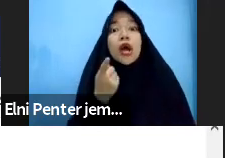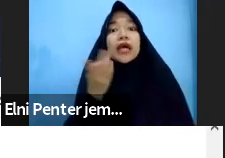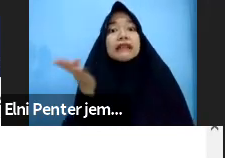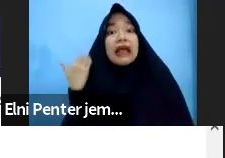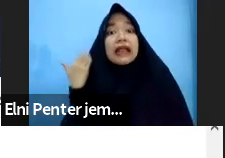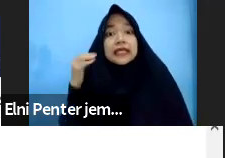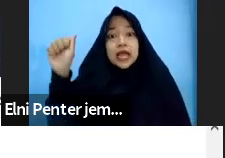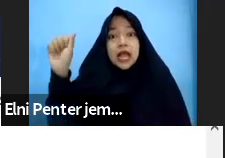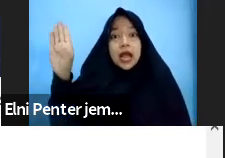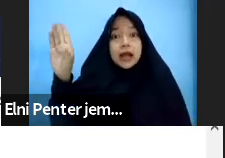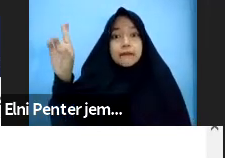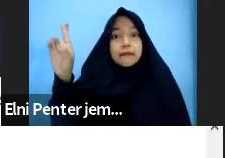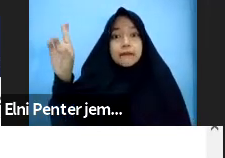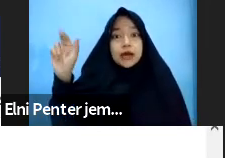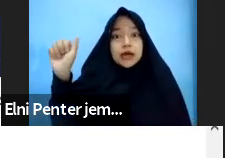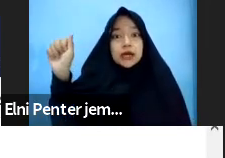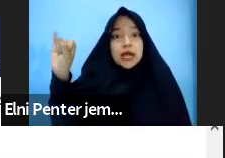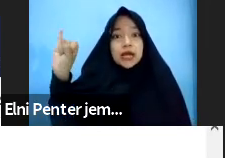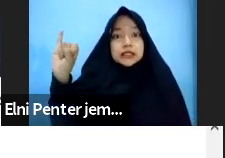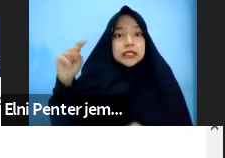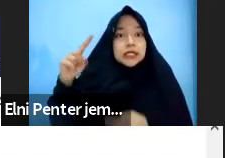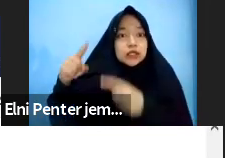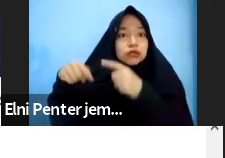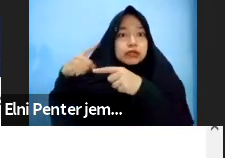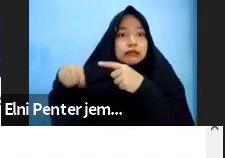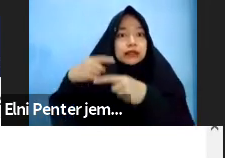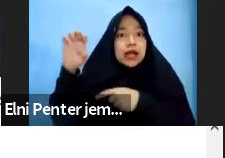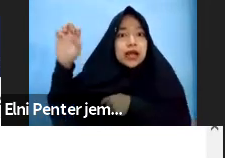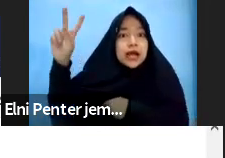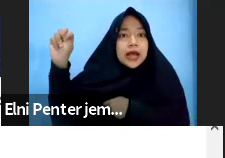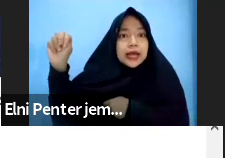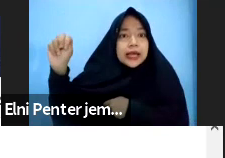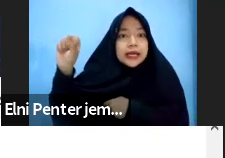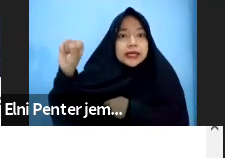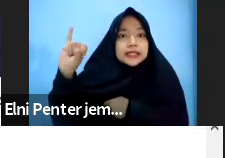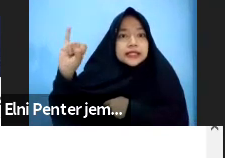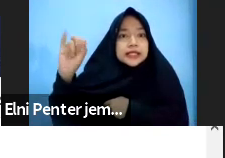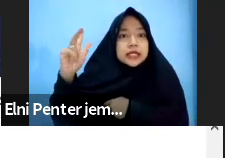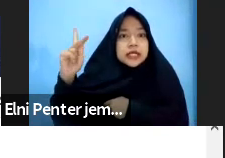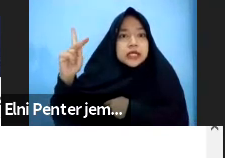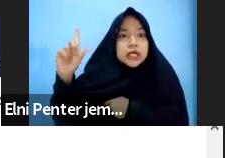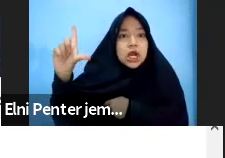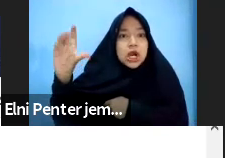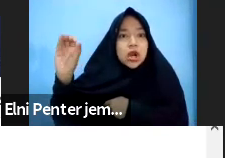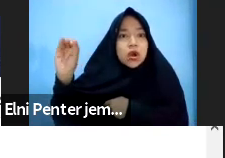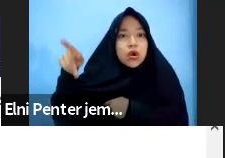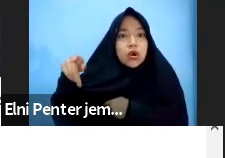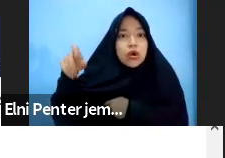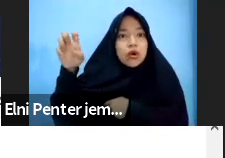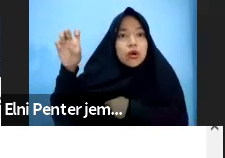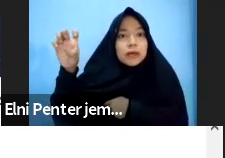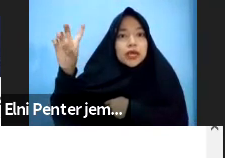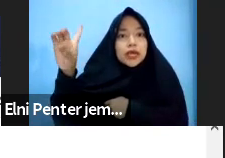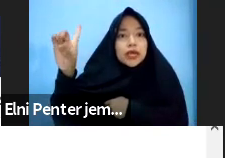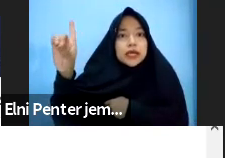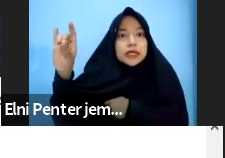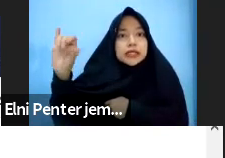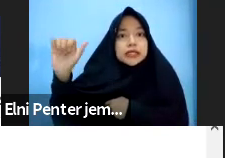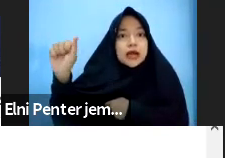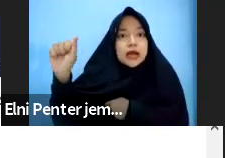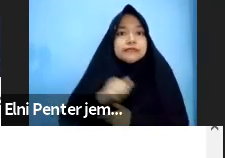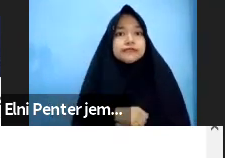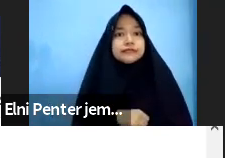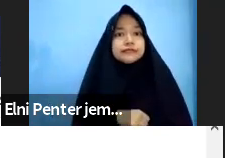terkait ini yang tadi saya jelaskan jadi lebih ke populer jadi hal-hal yang kita temui yang mungkin kita